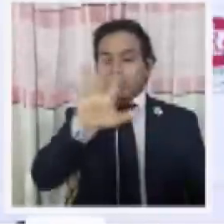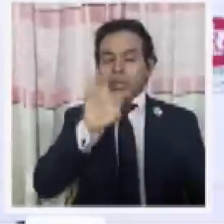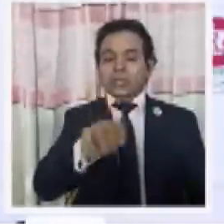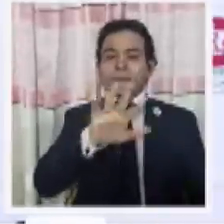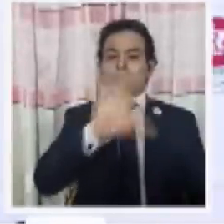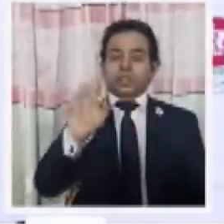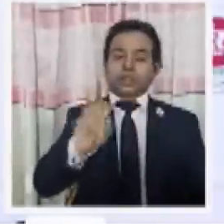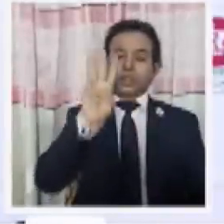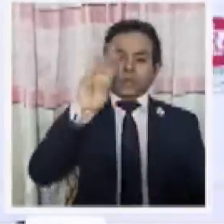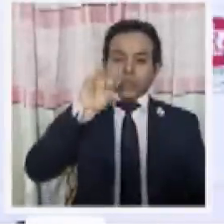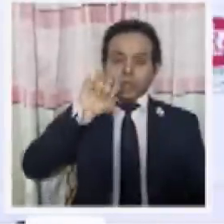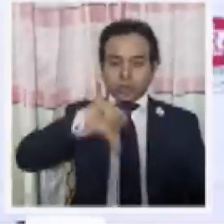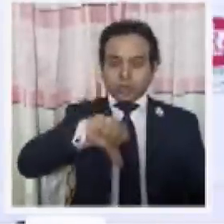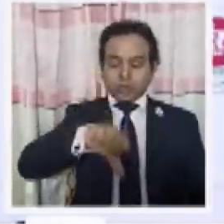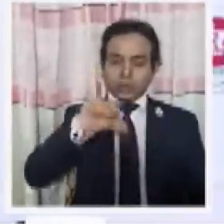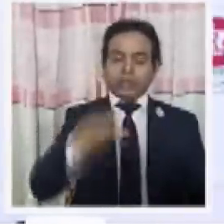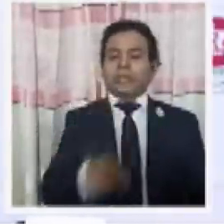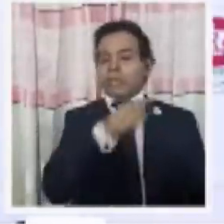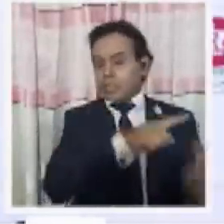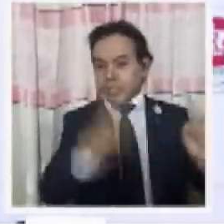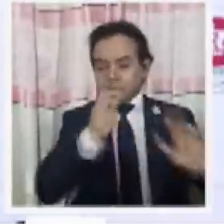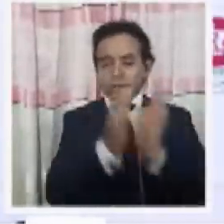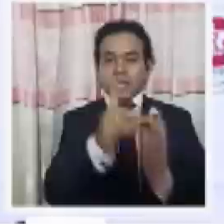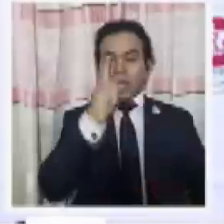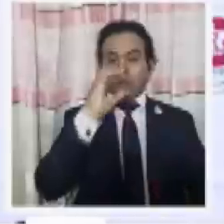জন। সারা বিশ্বে 24 ঘন্টায় শনাক্ত হয়েছেন